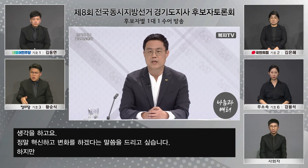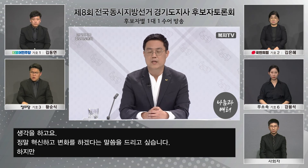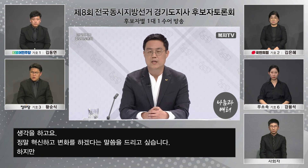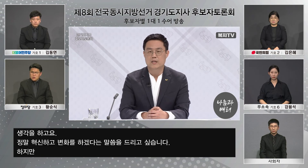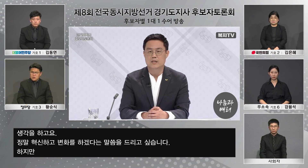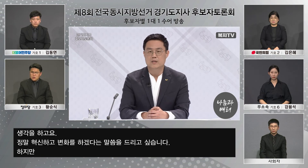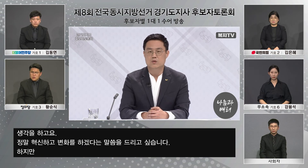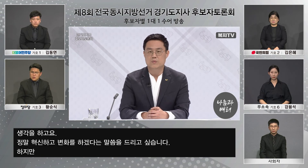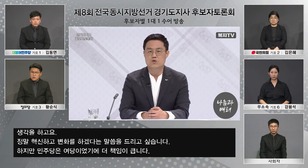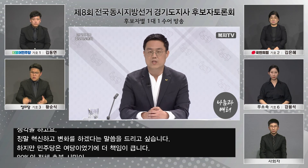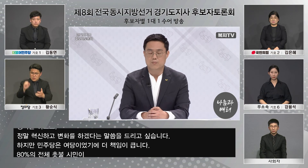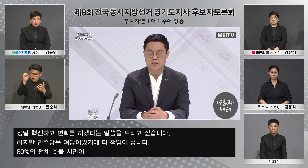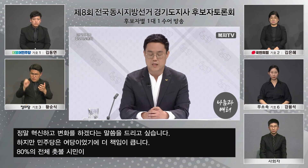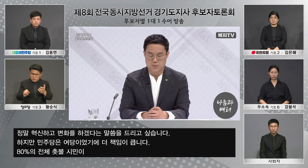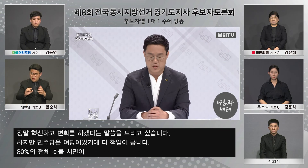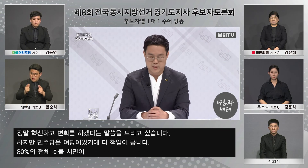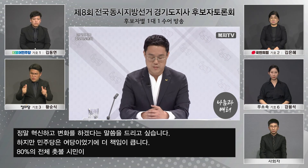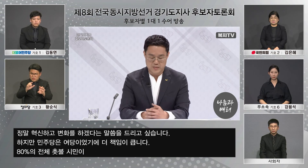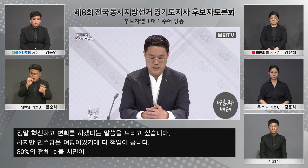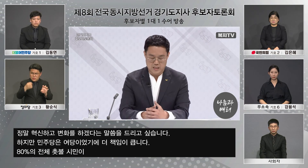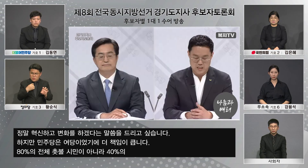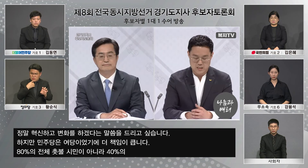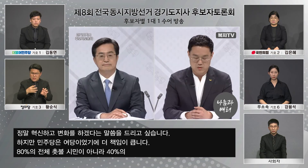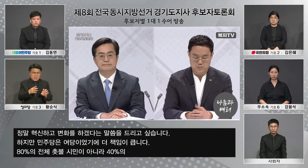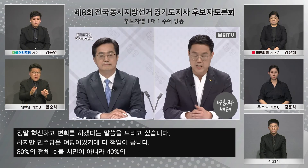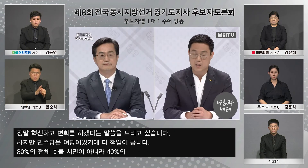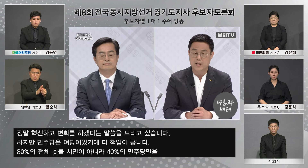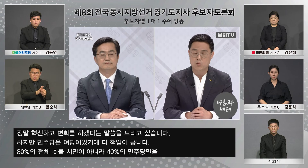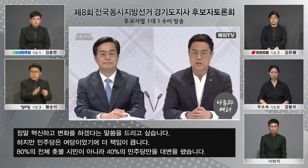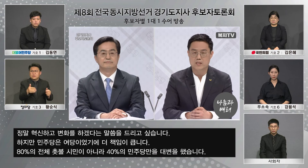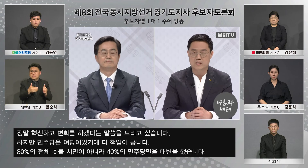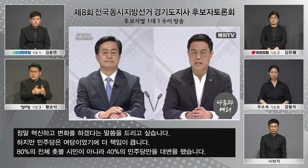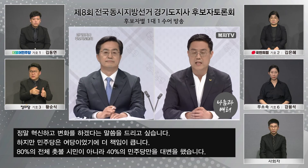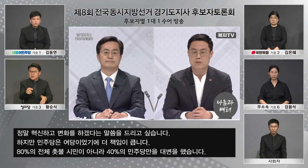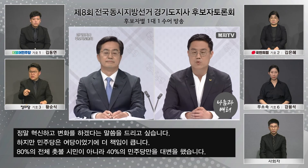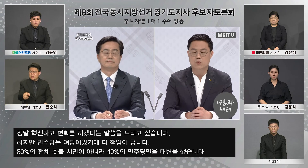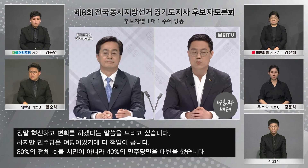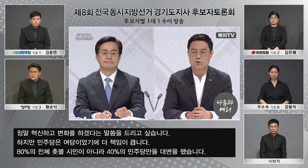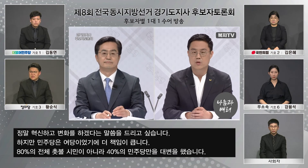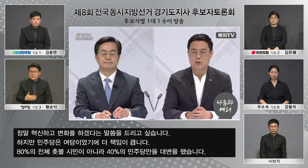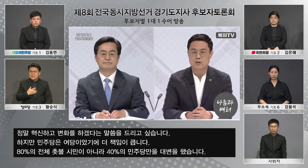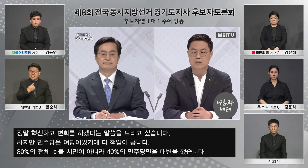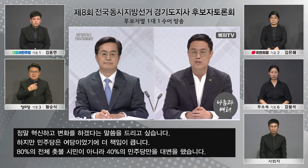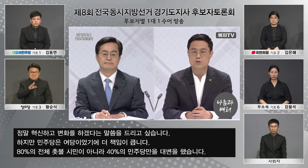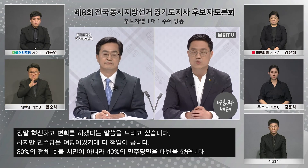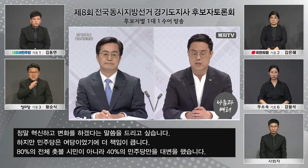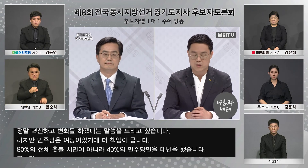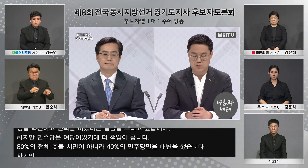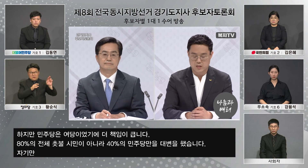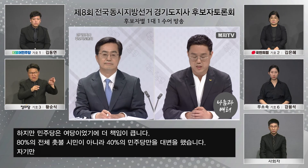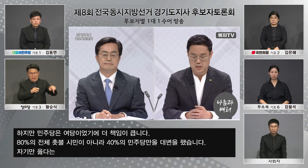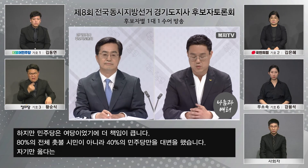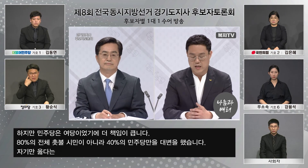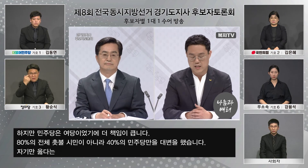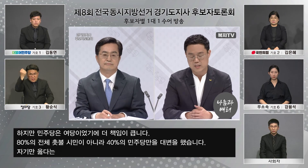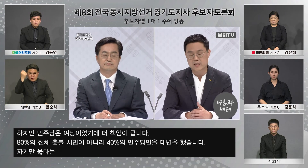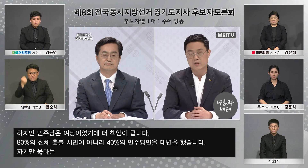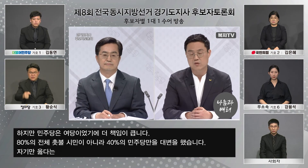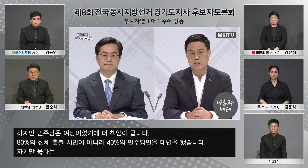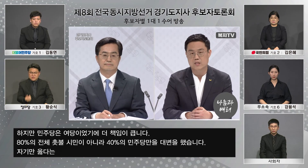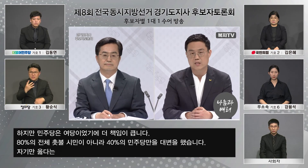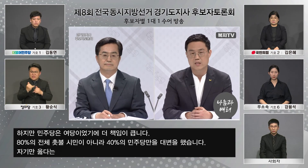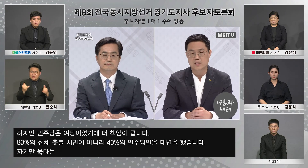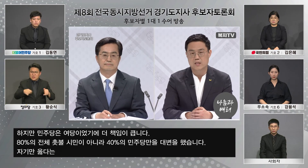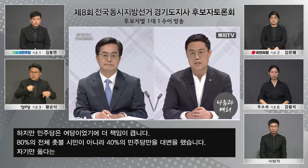40%의 민주당만을 대변을 했습니다. 좀 자기만 옳다는 아집으로 승자 독식의 정치 그리고